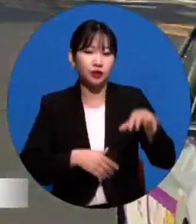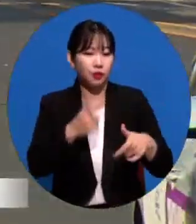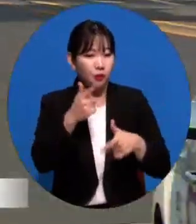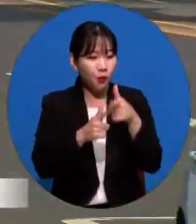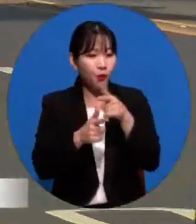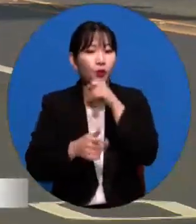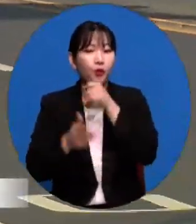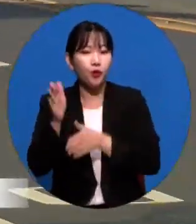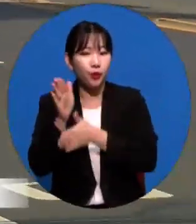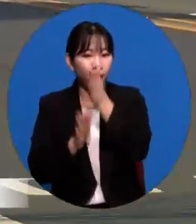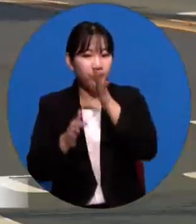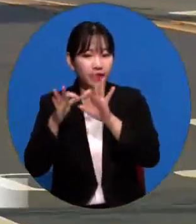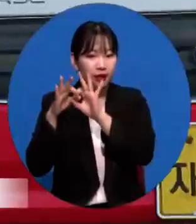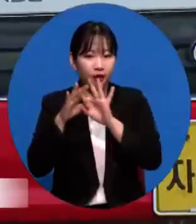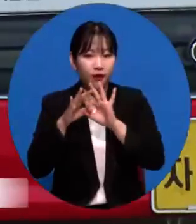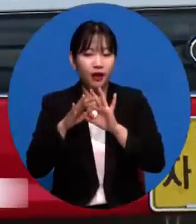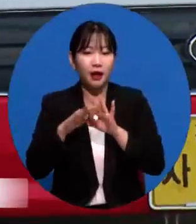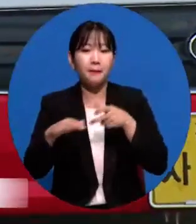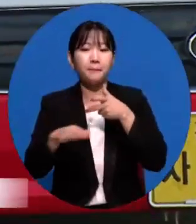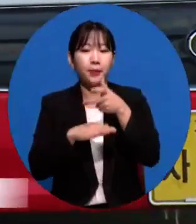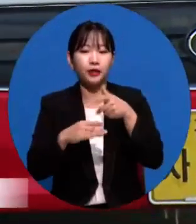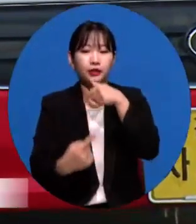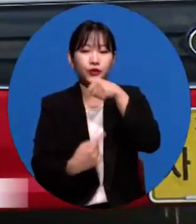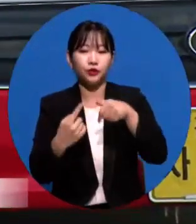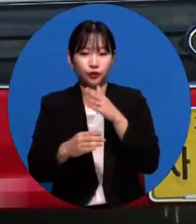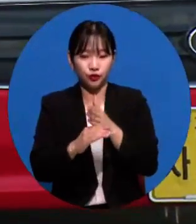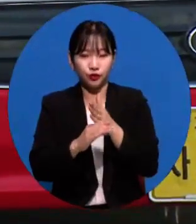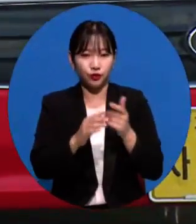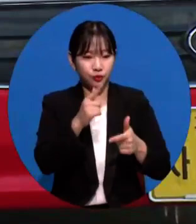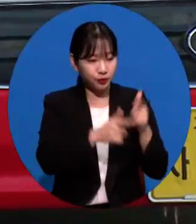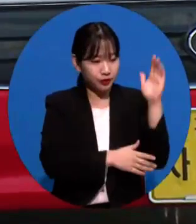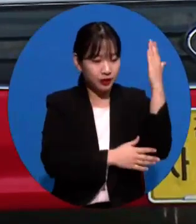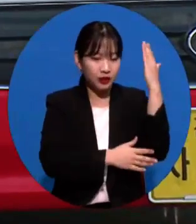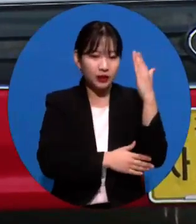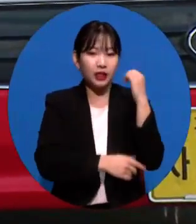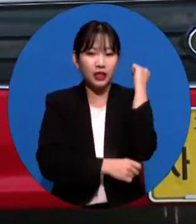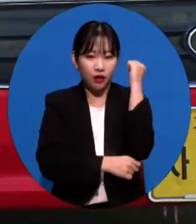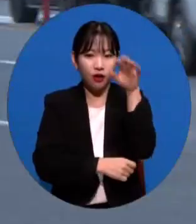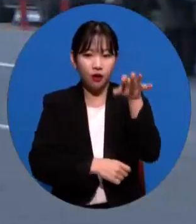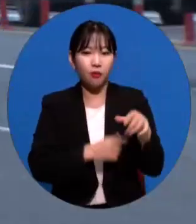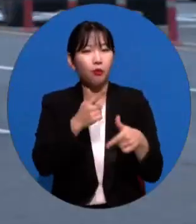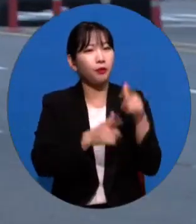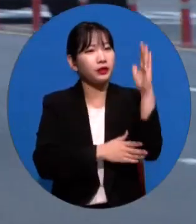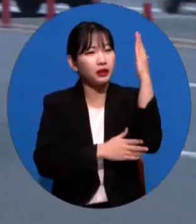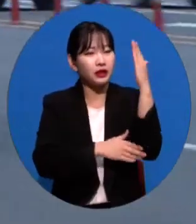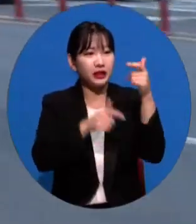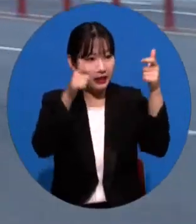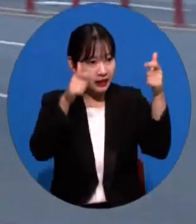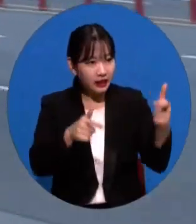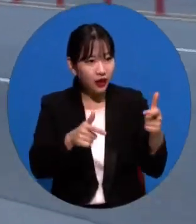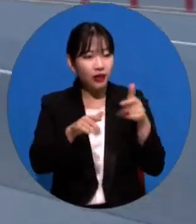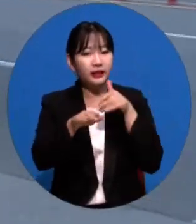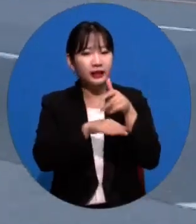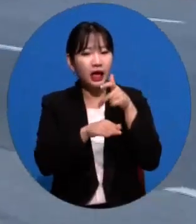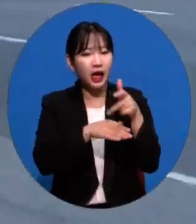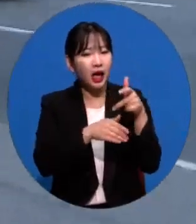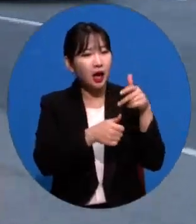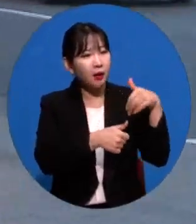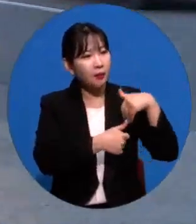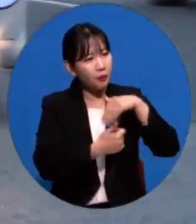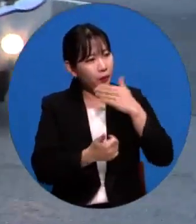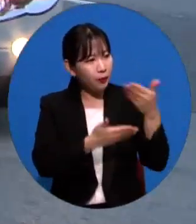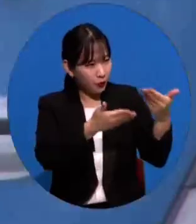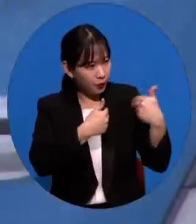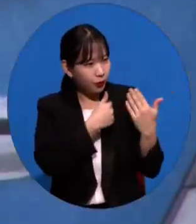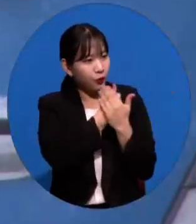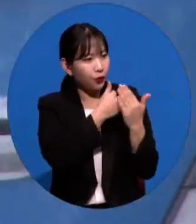잇는 자체 비상버스를 투입 중이고 목포시가 영암군에도 목포 시내권 차량 투입 검토를 요구하는